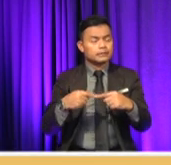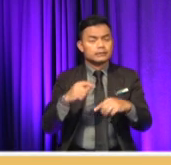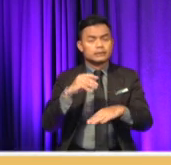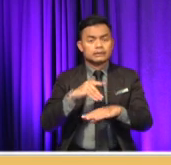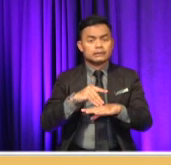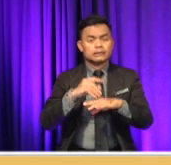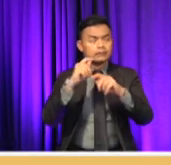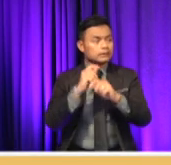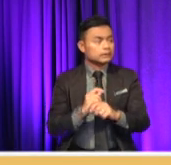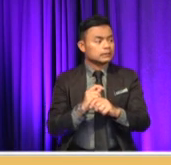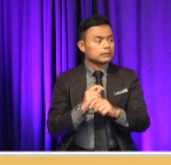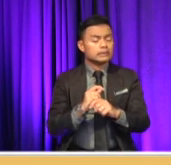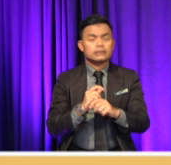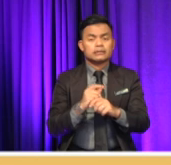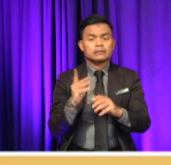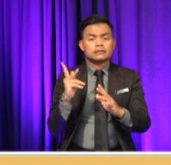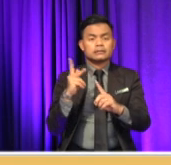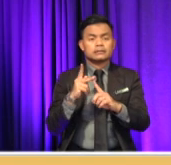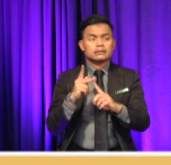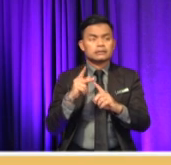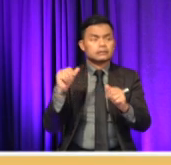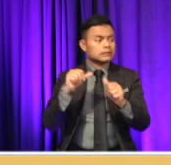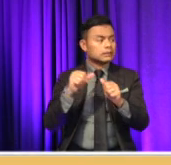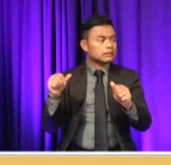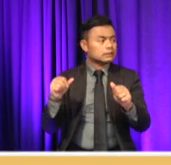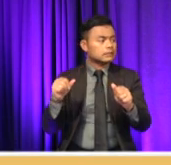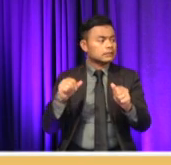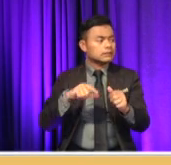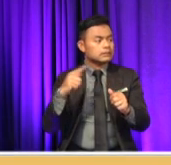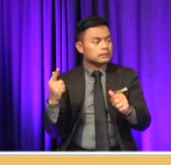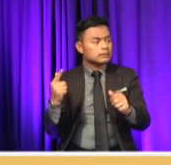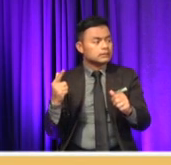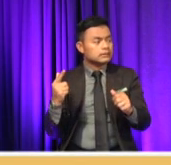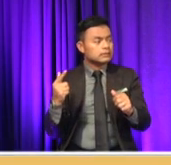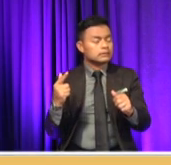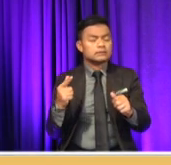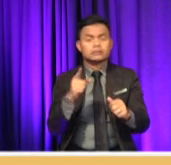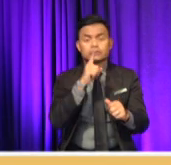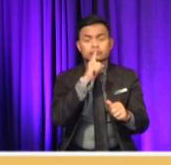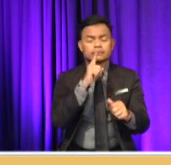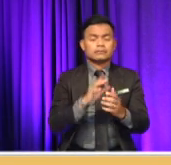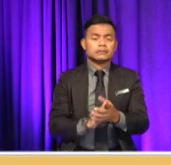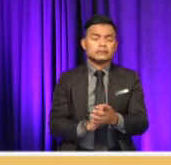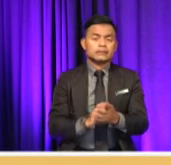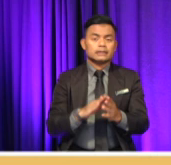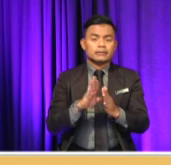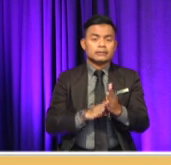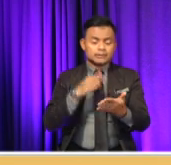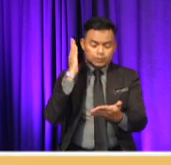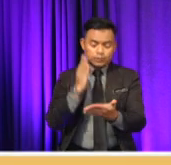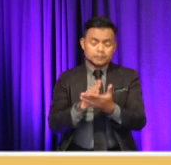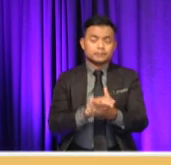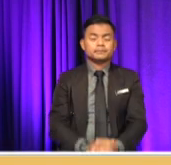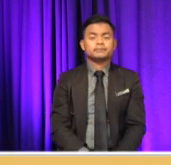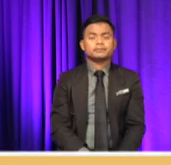ditolak ke arah berlawanan harus akan berhenti mengalir oke Saya tunjukkan contoh